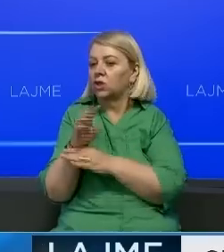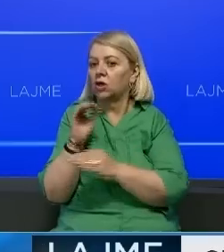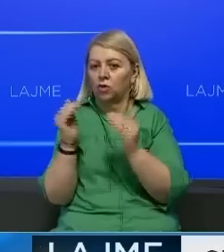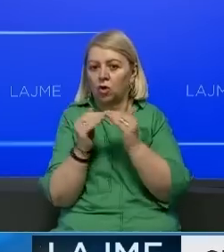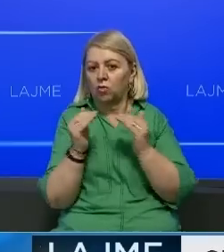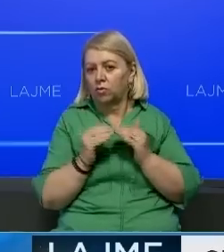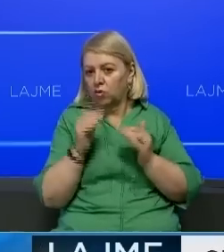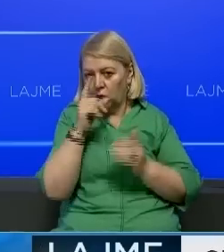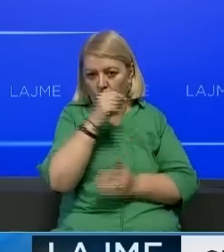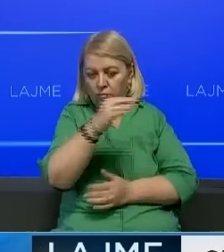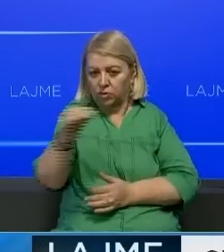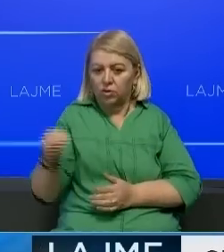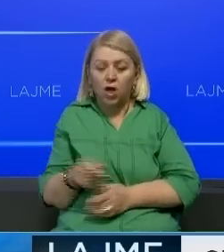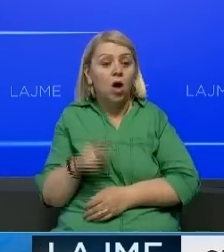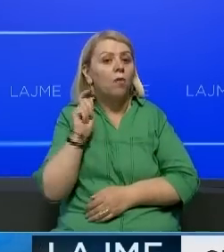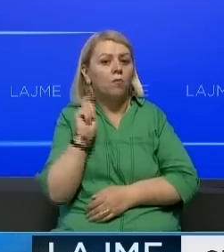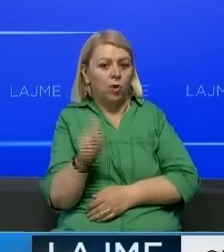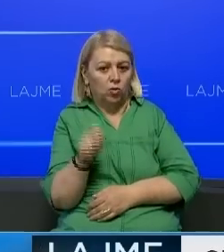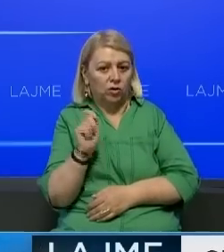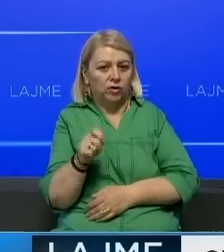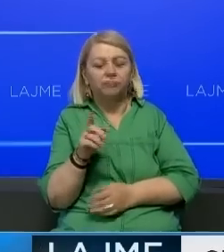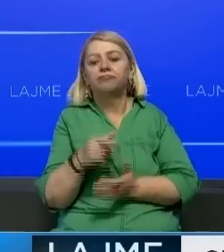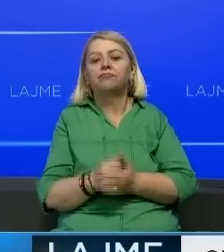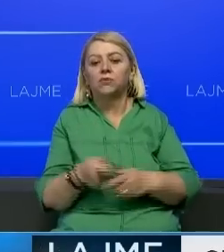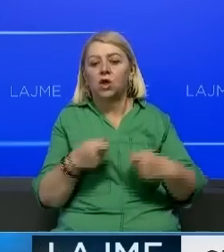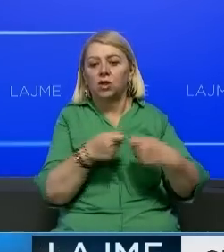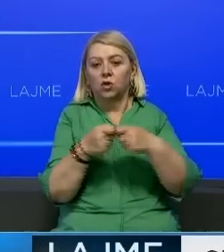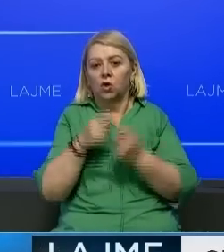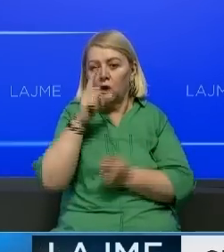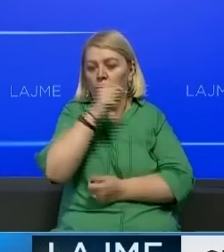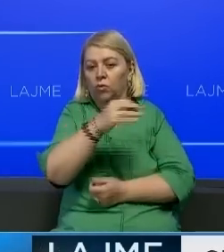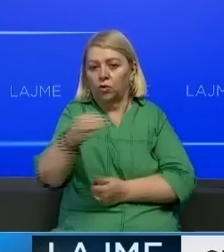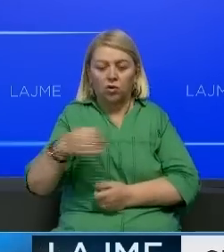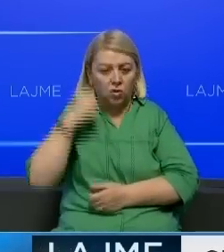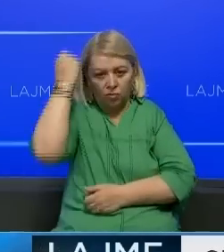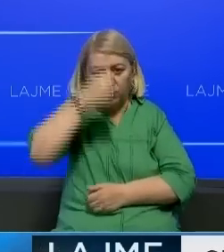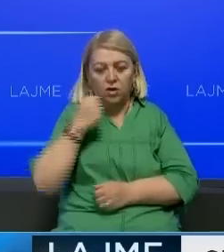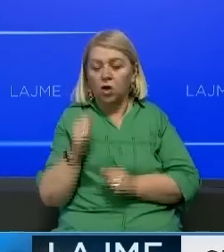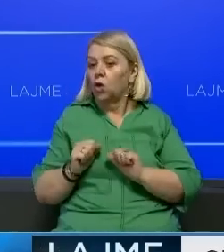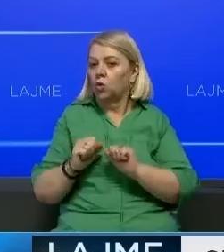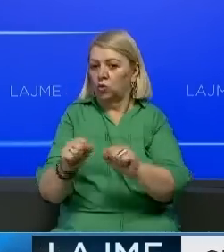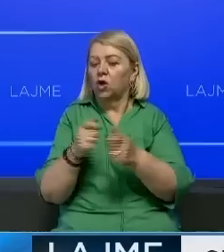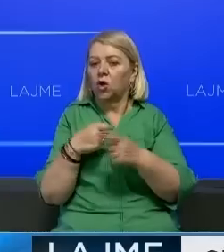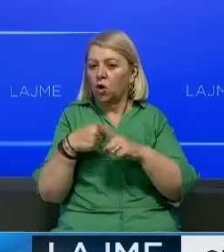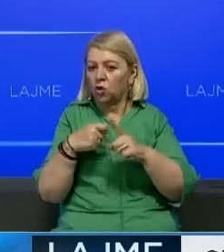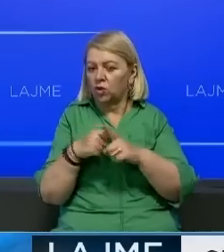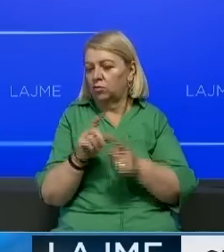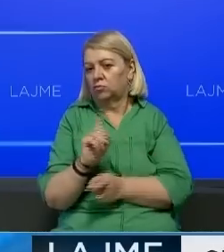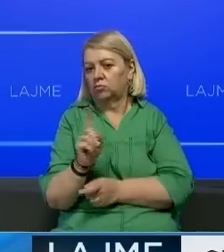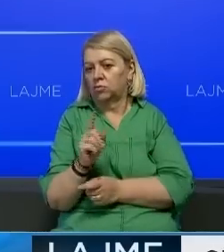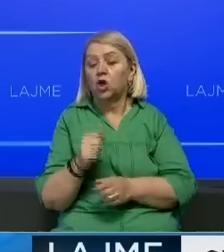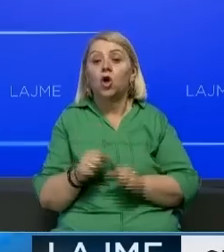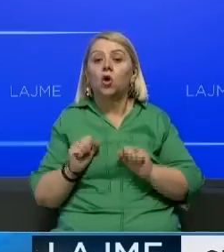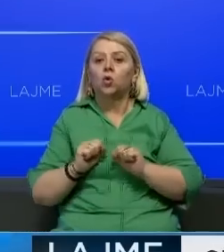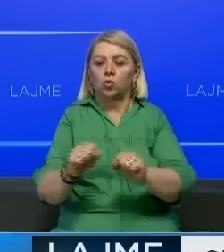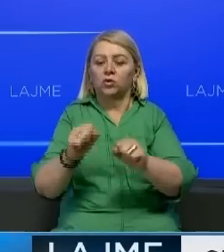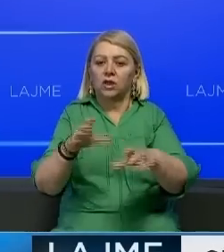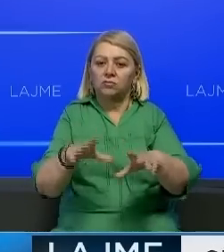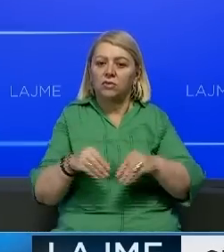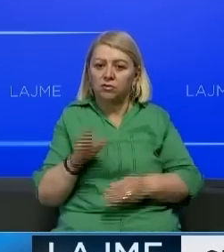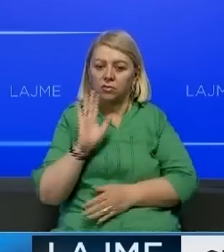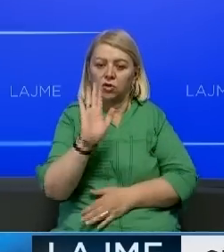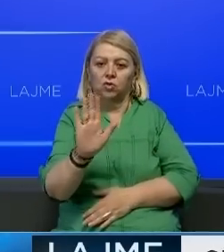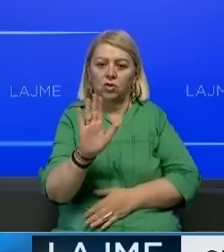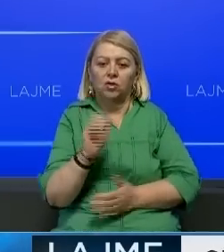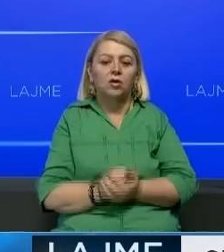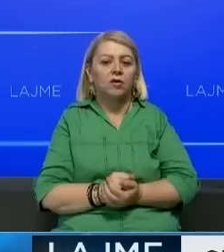me komunat. Bordi rritheksoj se Asociacioni Komunave të Kosovës nuk është kundër kontratave kolektive, por është kundër zbatimit të tyre